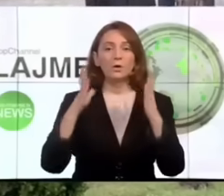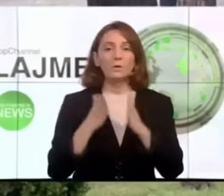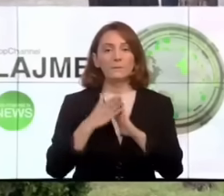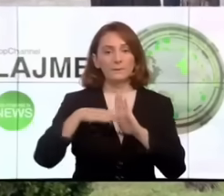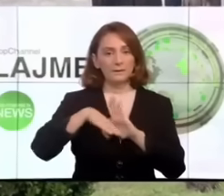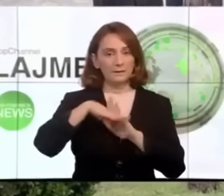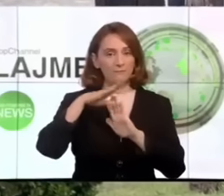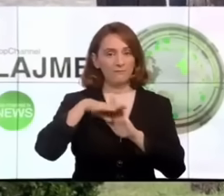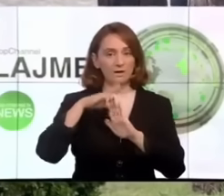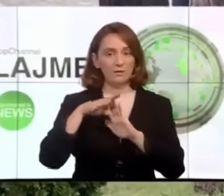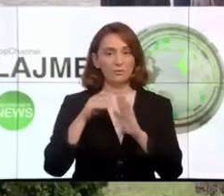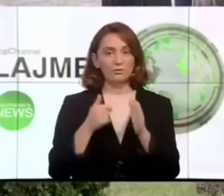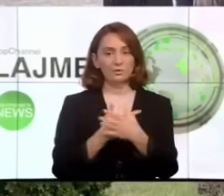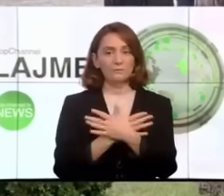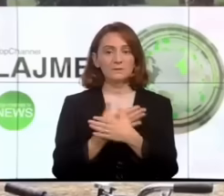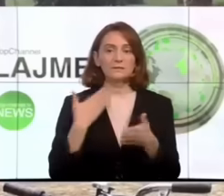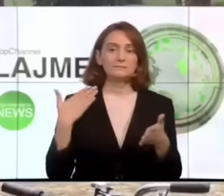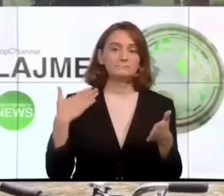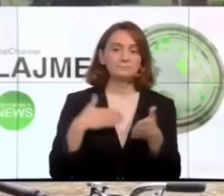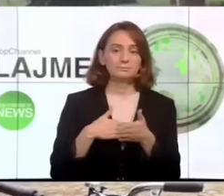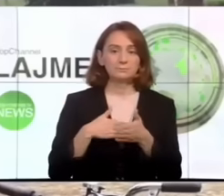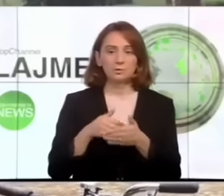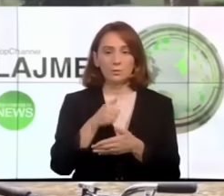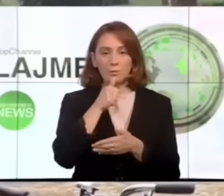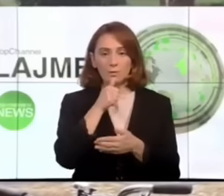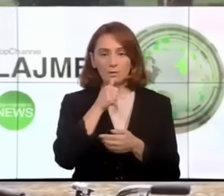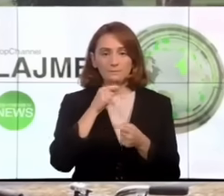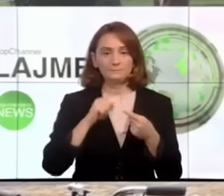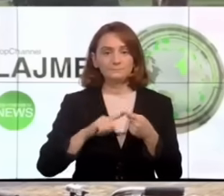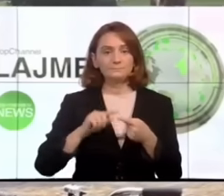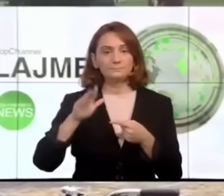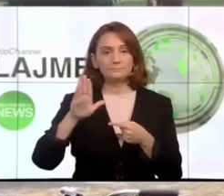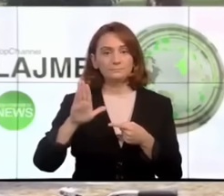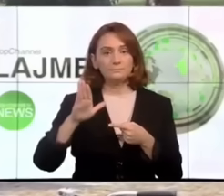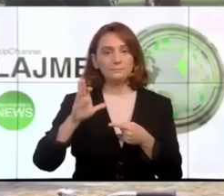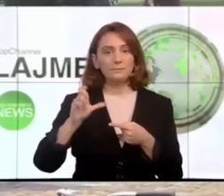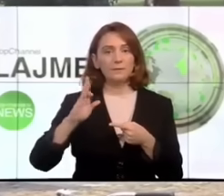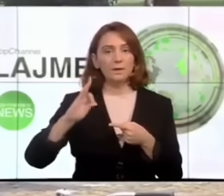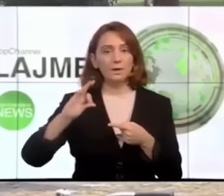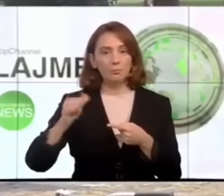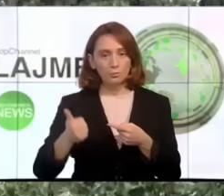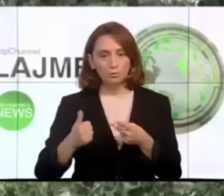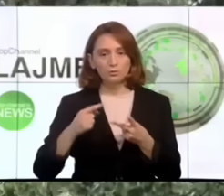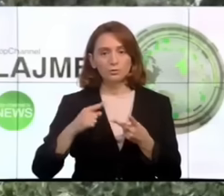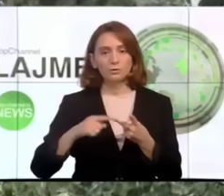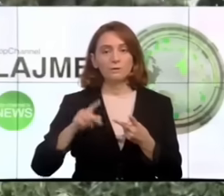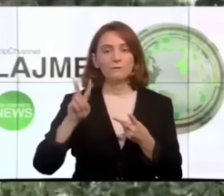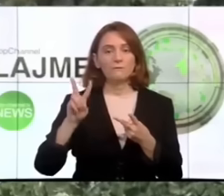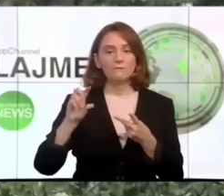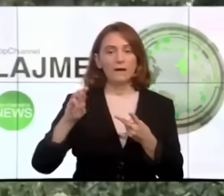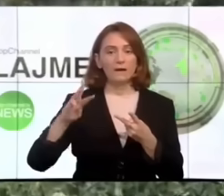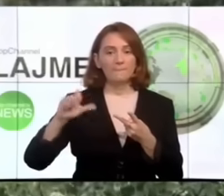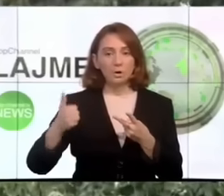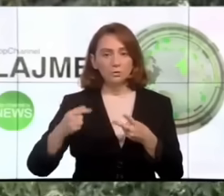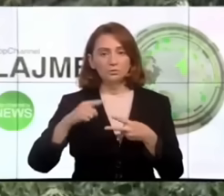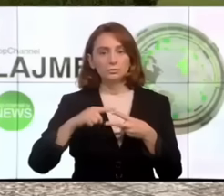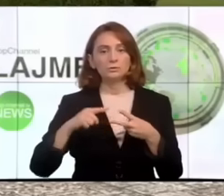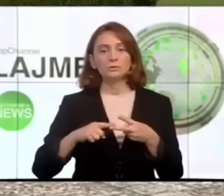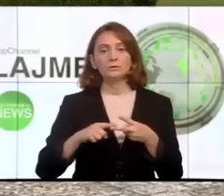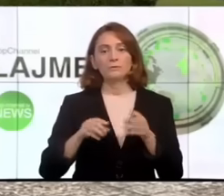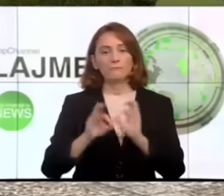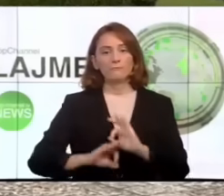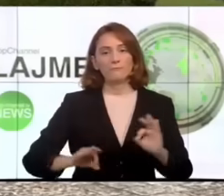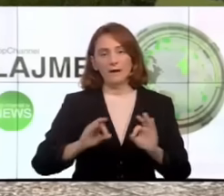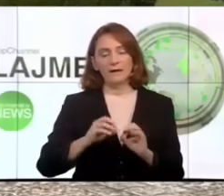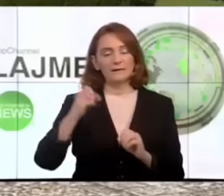probleme, ndërsa në pikat turistike të Lëpushës dhe Vërmoshit, energjia shkëputur si pasojë erës, duke lënë në